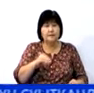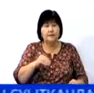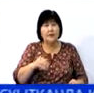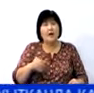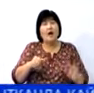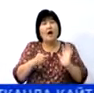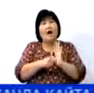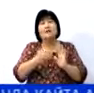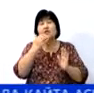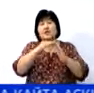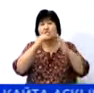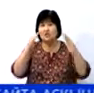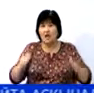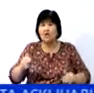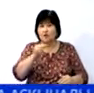6 жылыжай жұмыс істейді.